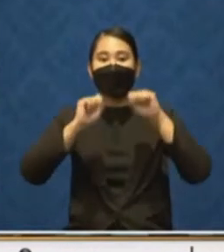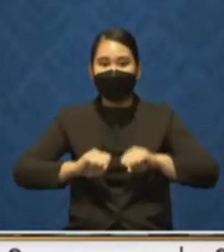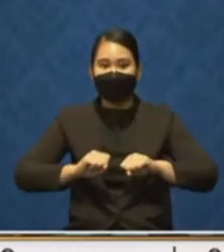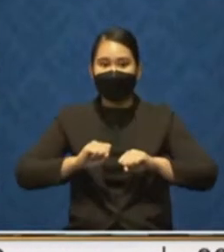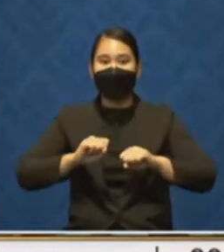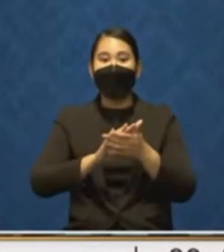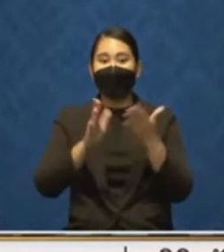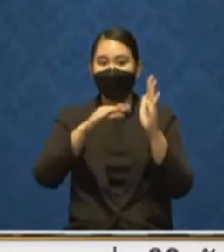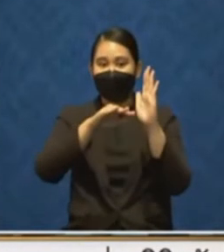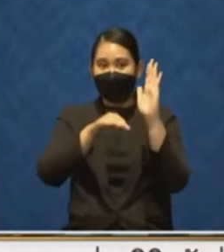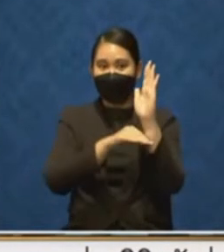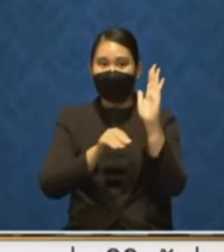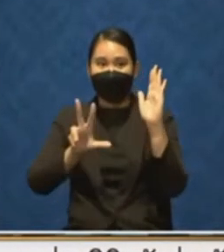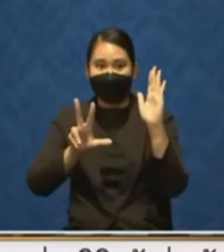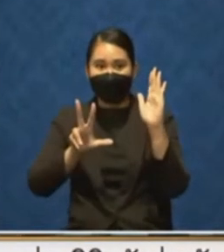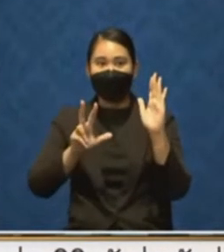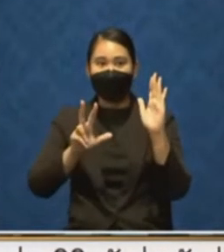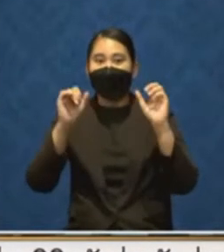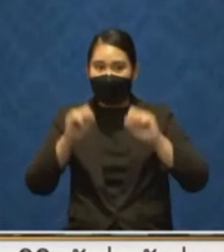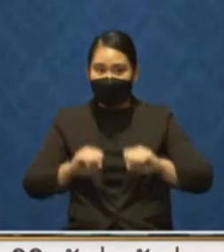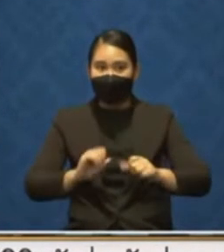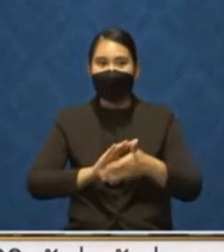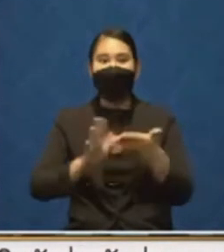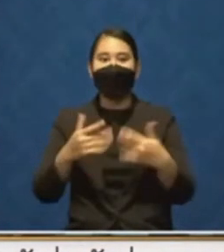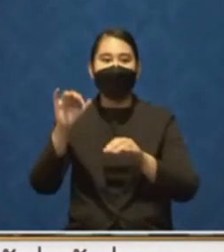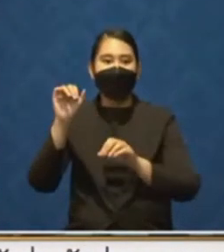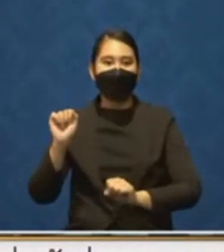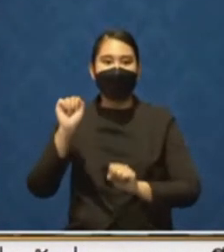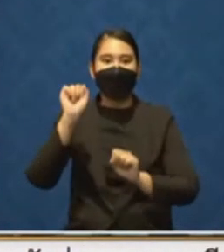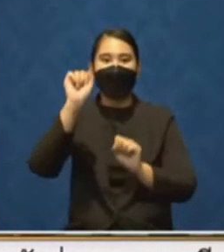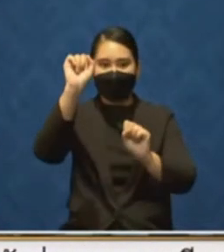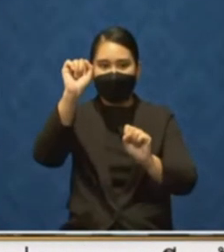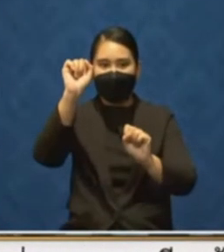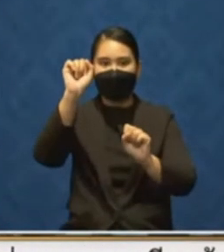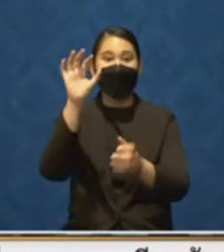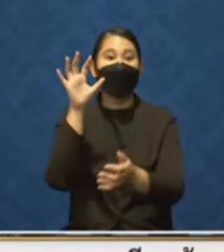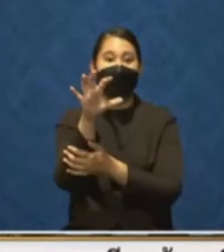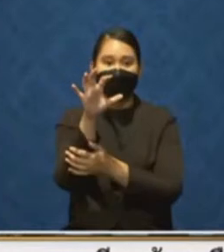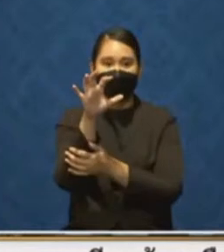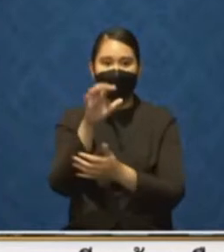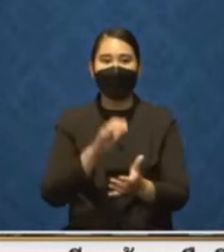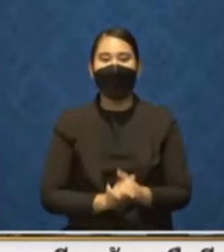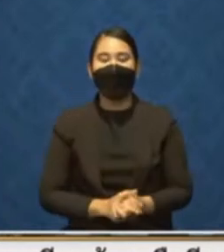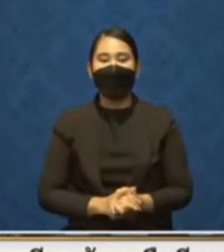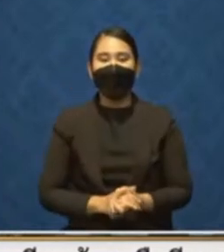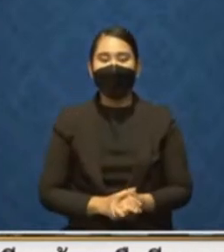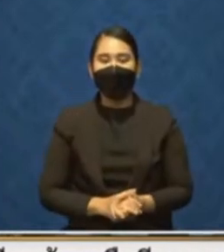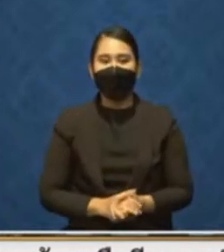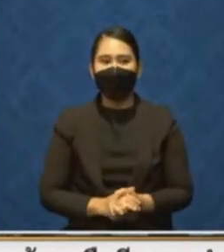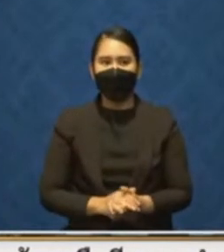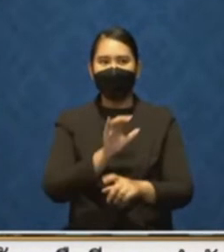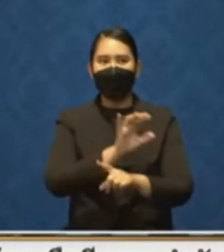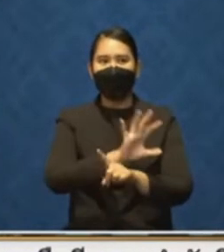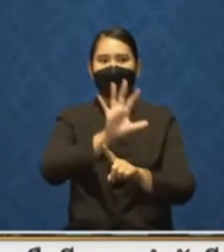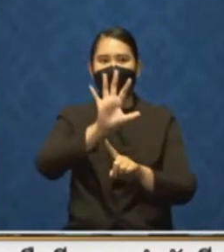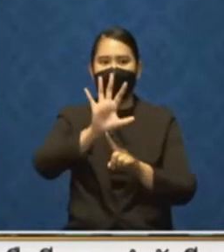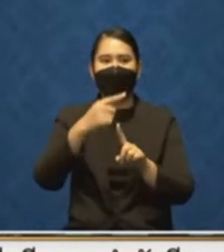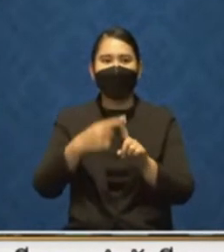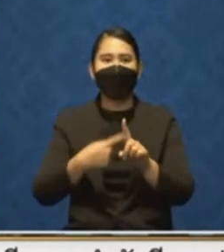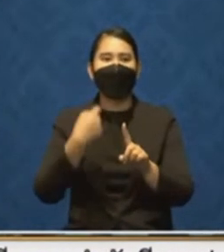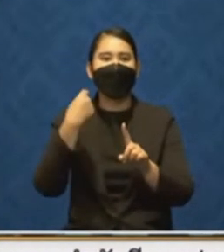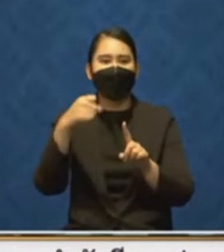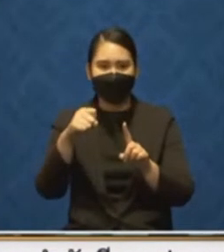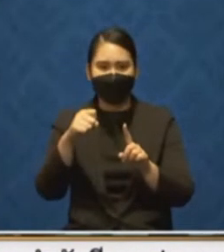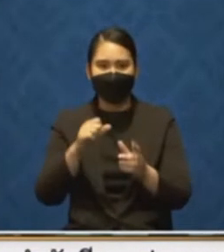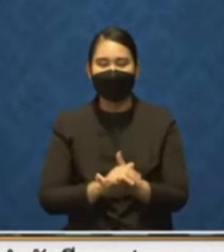ประกาศใช้ประกาศด้านจะกิจจานุเบกษาประมาณวันที่ 5ตุลาคมประมาณนี้แหละที่เราใช้